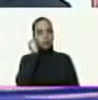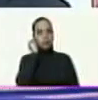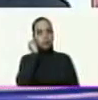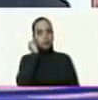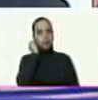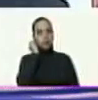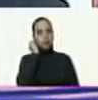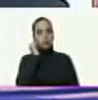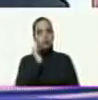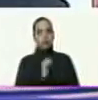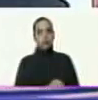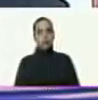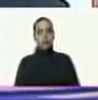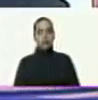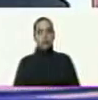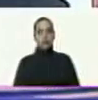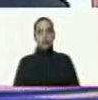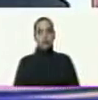本次主宾国活动，我们不仅带来了习近平谈治国理政、大中华文库等2000余种、8000余册中国精品图书。